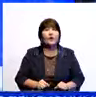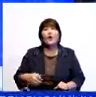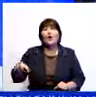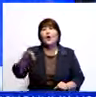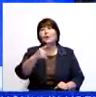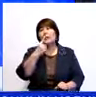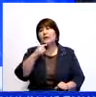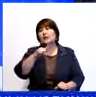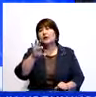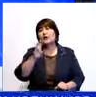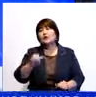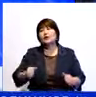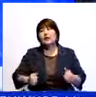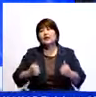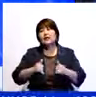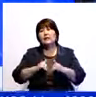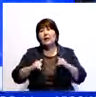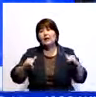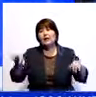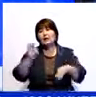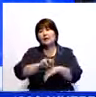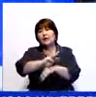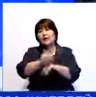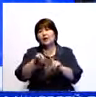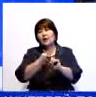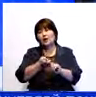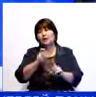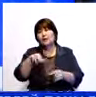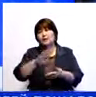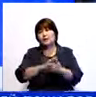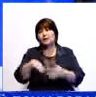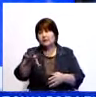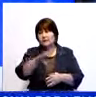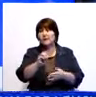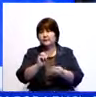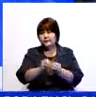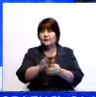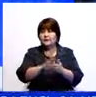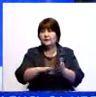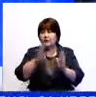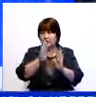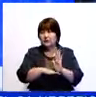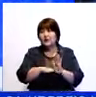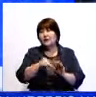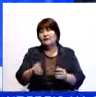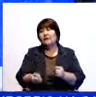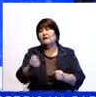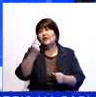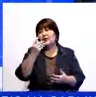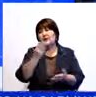Область в красной зоне по темпам распространения коронавируса и эпидситуация по региону продолжает осложняться.